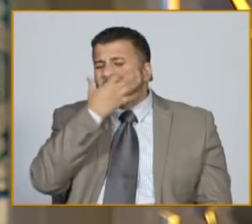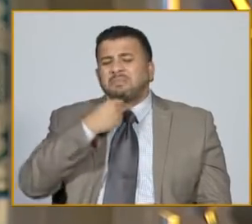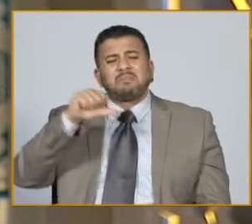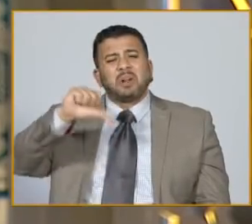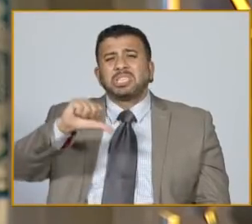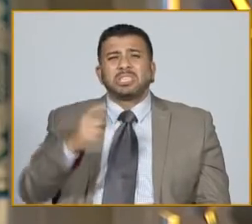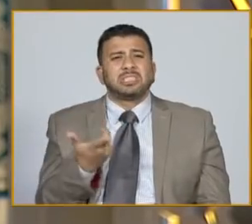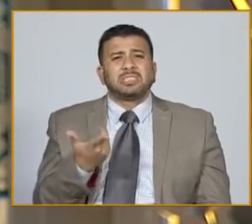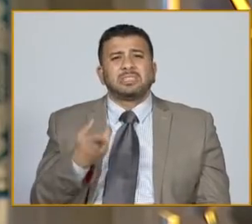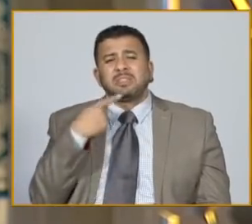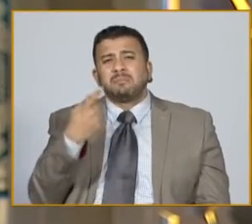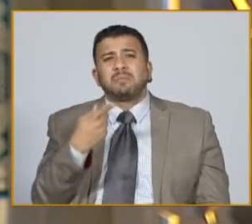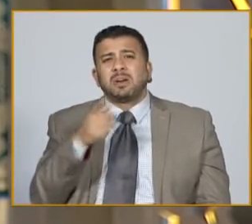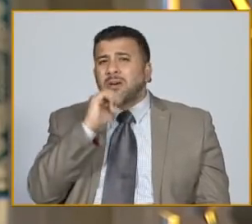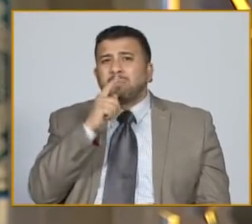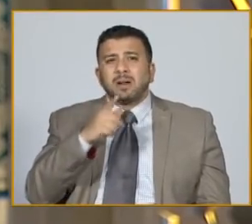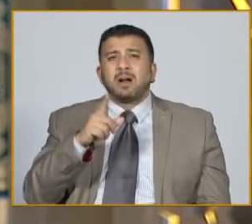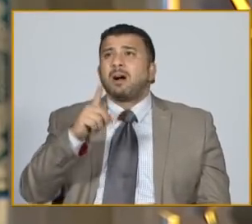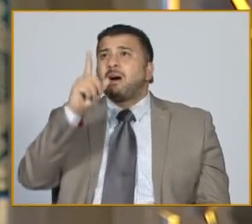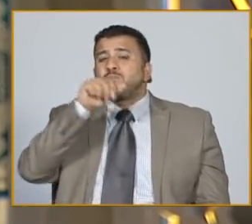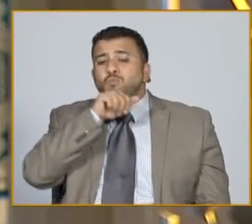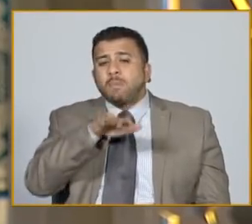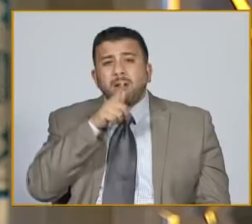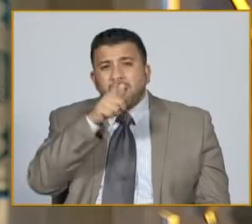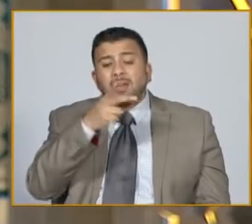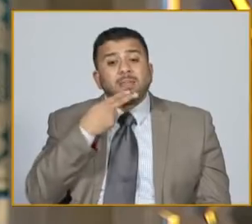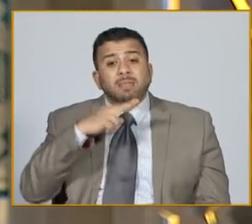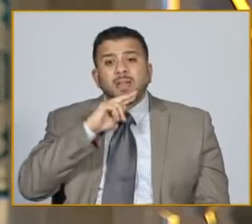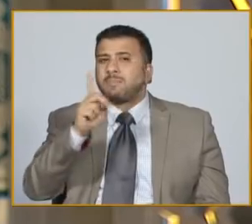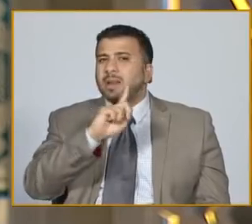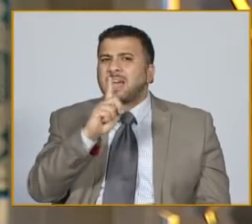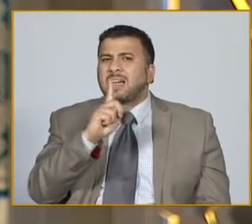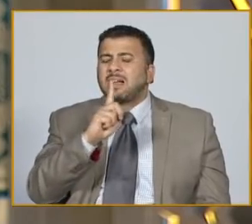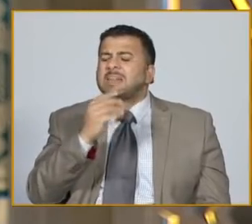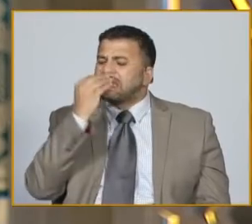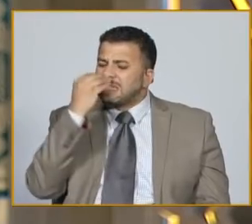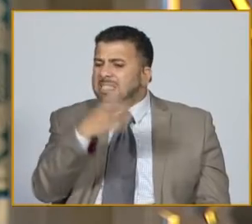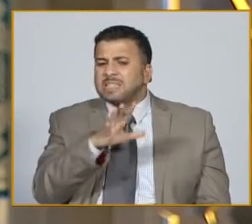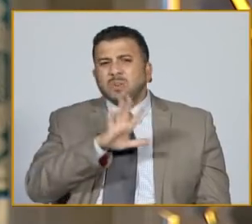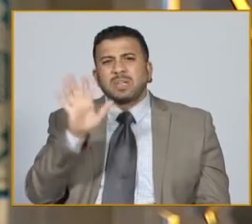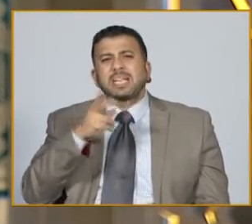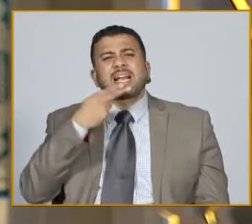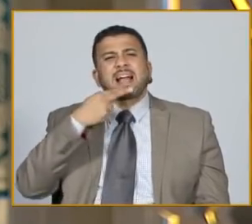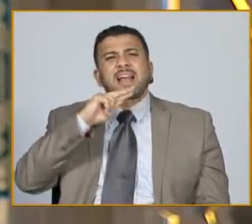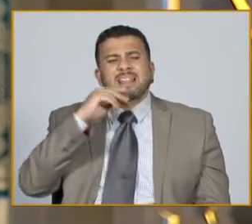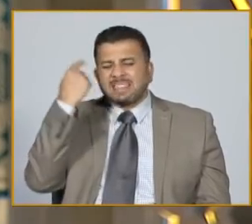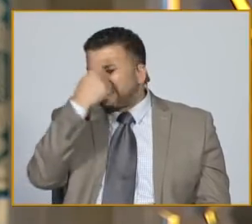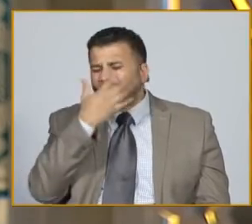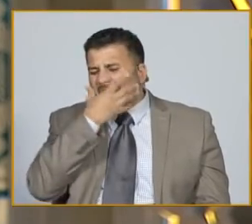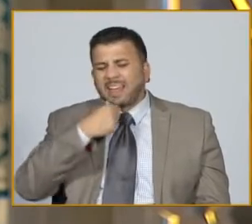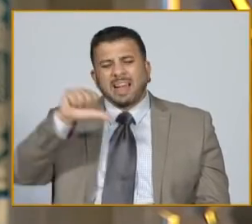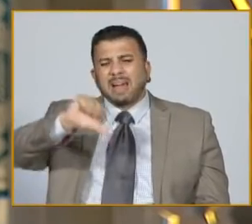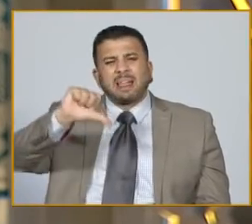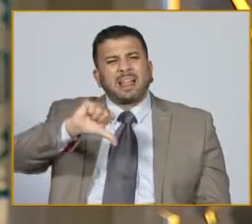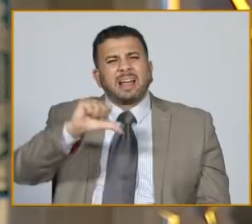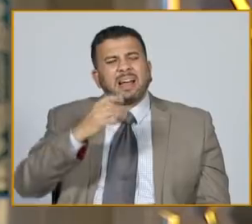زرع في نفوس الناس كره الكذب وكره الكذابين، فيكفي هذا. ولذلك الكذب قبيح ولا خير فيه،